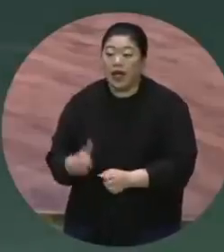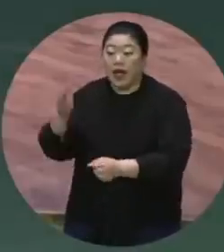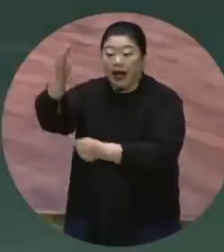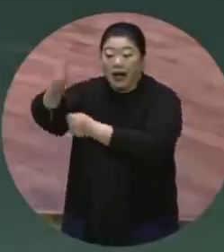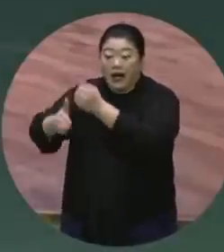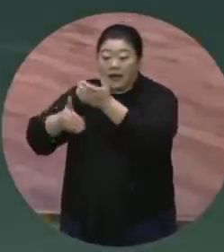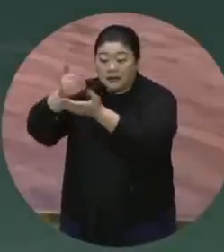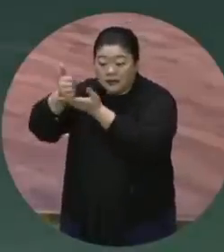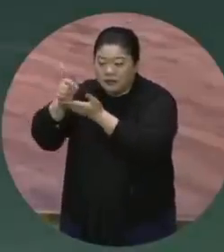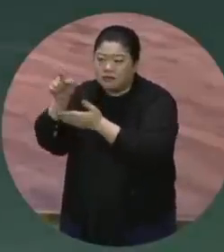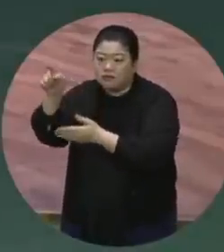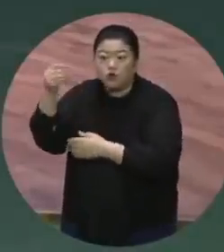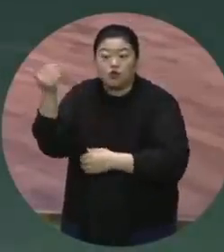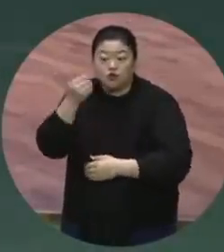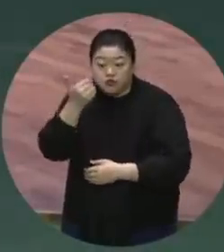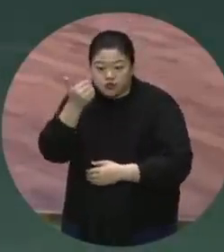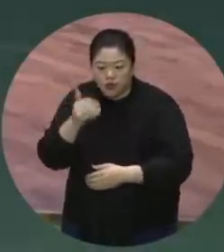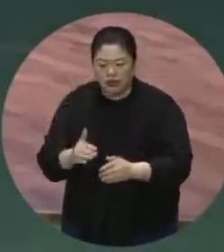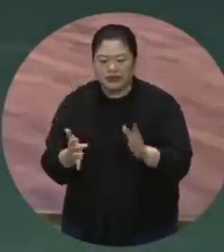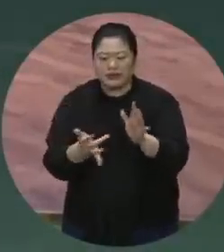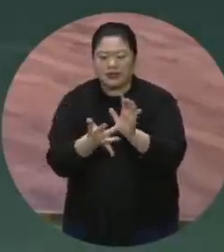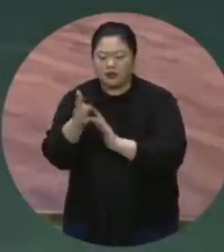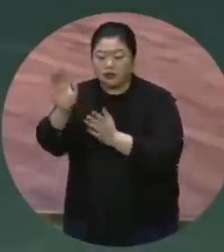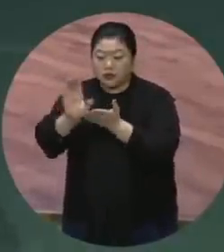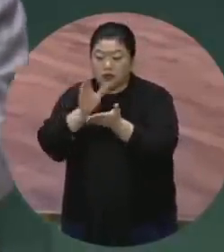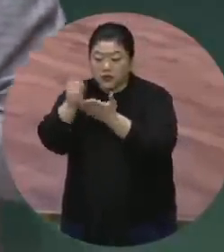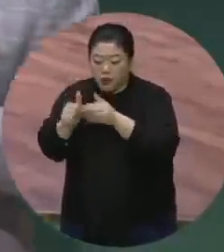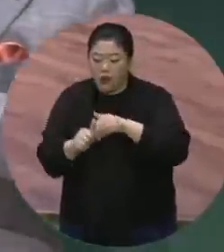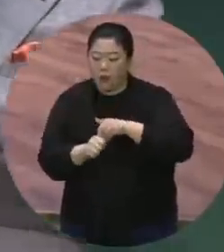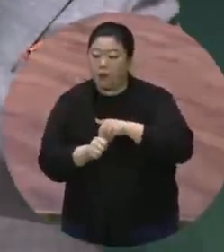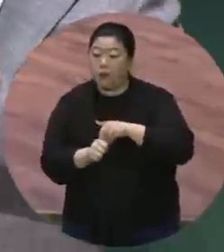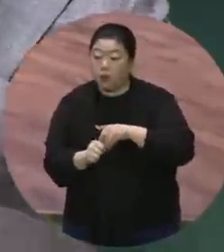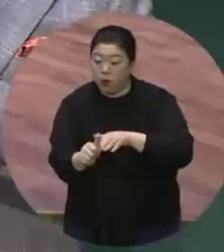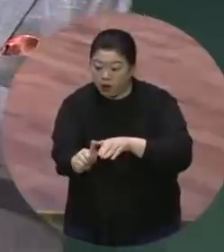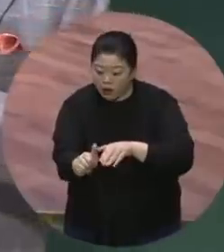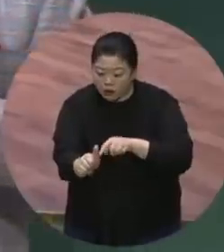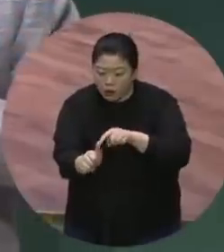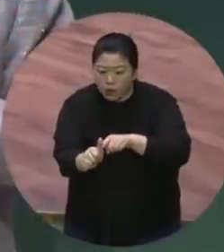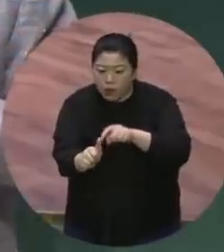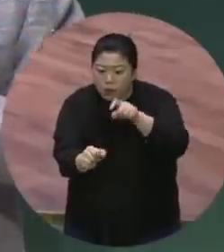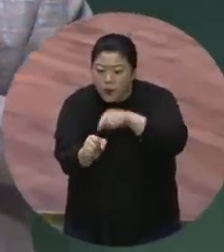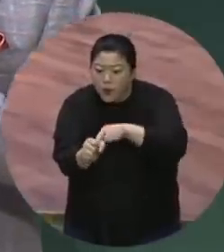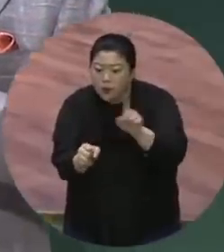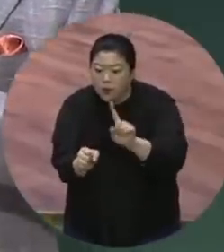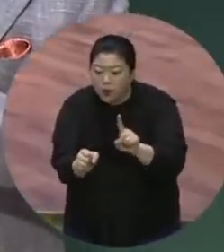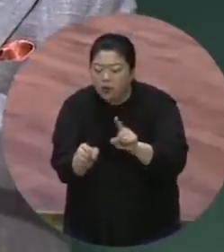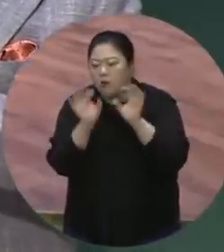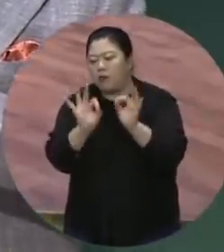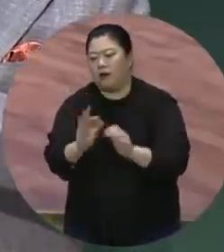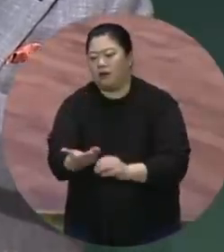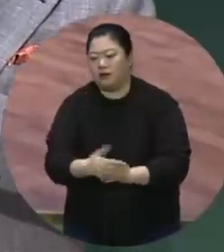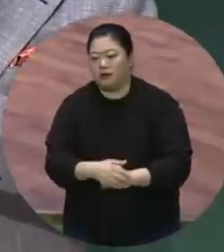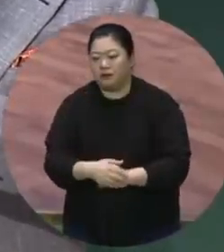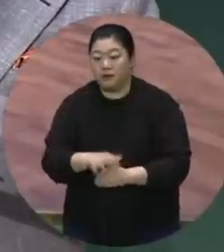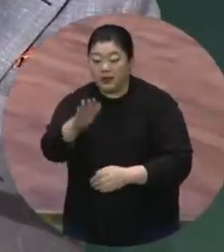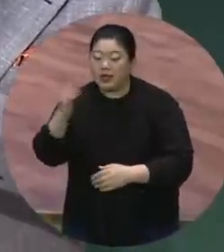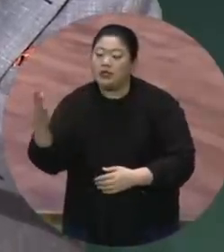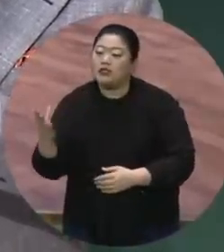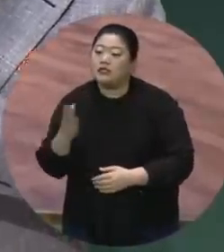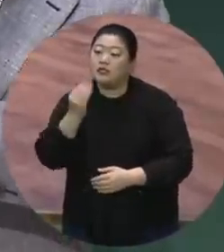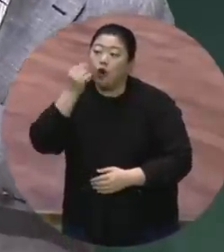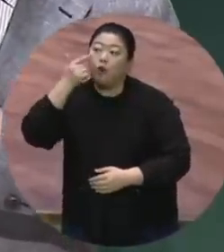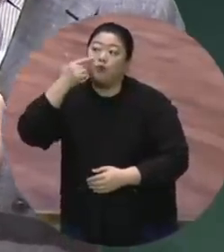하나님이 어떤 분이냐, 예수 그리스도를 어떻게 사용하신 거 보면 돼요. 하나님, 천부 하나님의 성자 하나님 예수